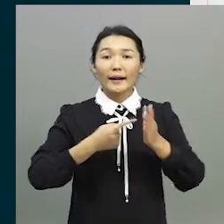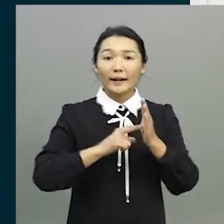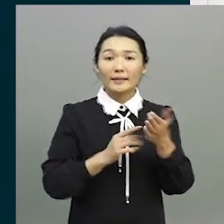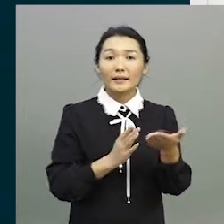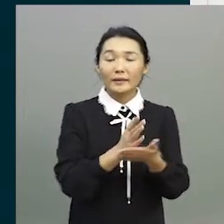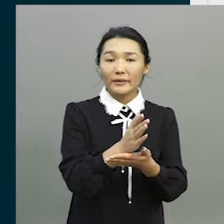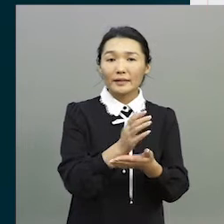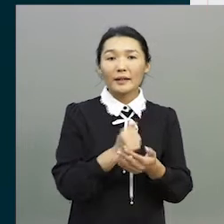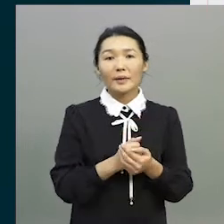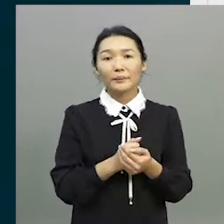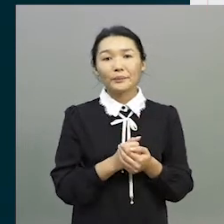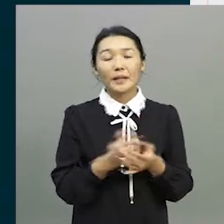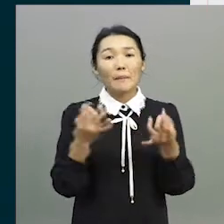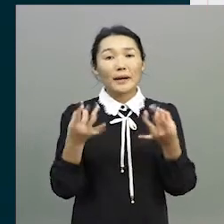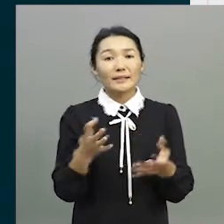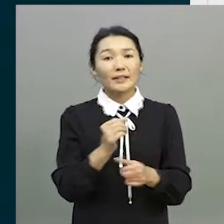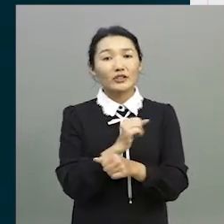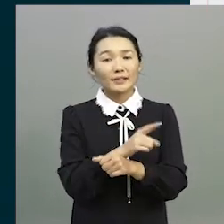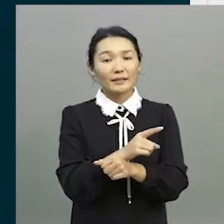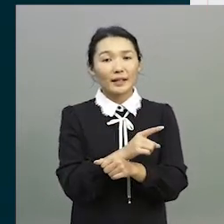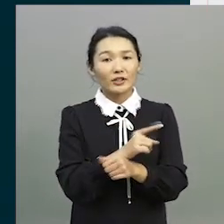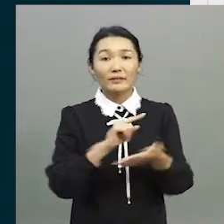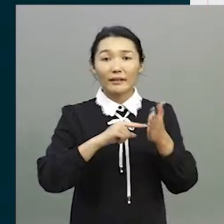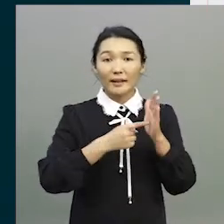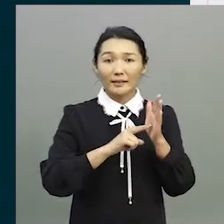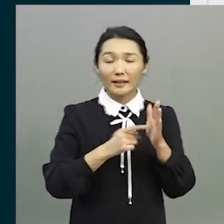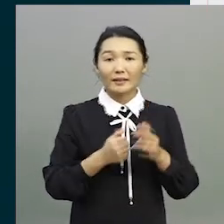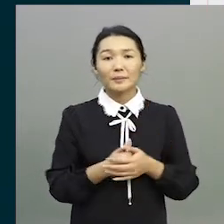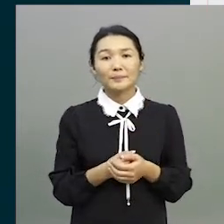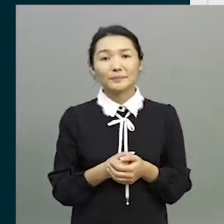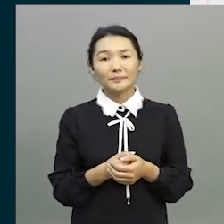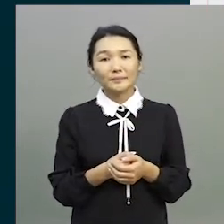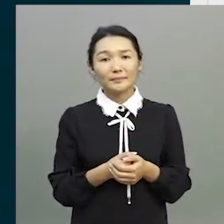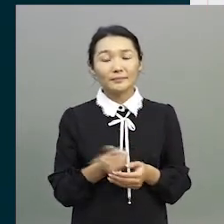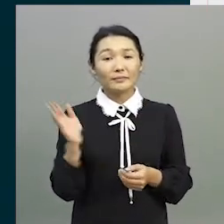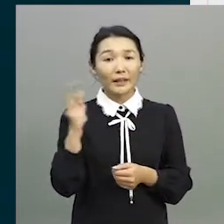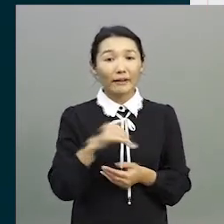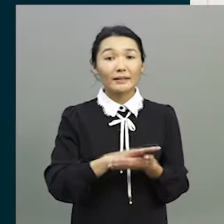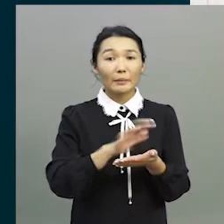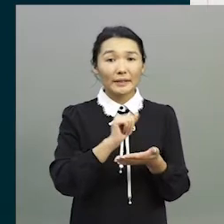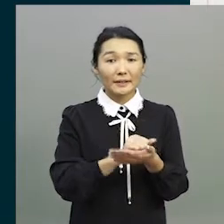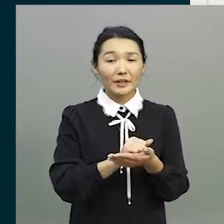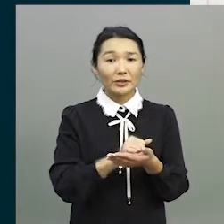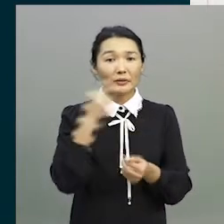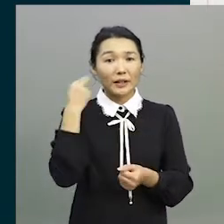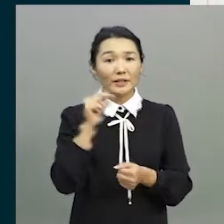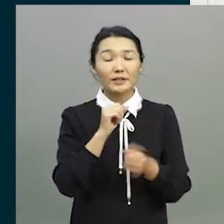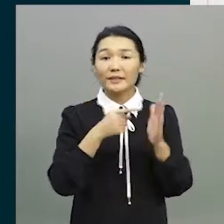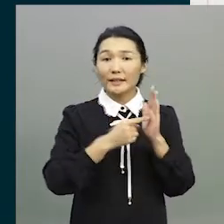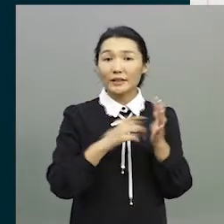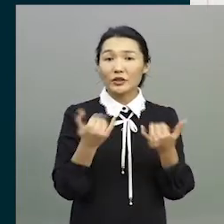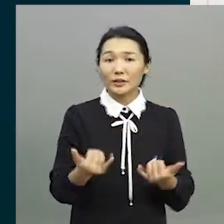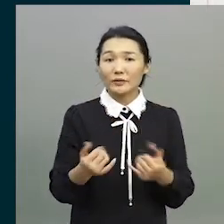вектора и простейшие задачи в координатах давайте обозначим в качестве задач на